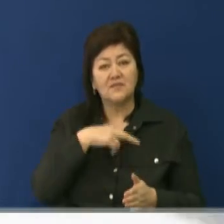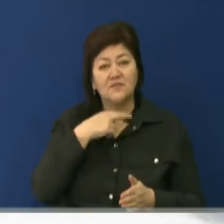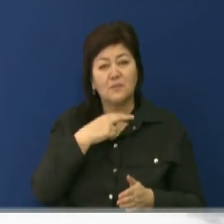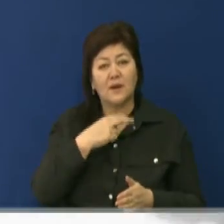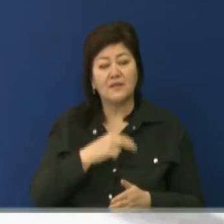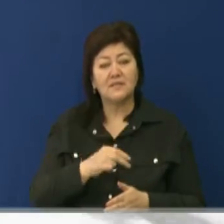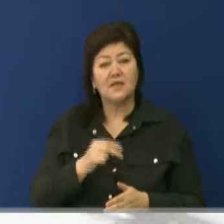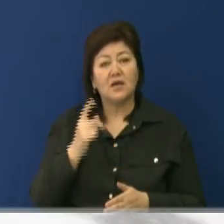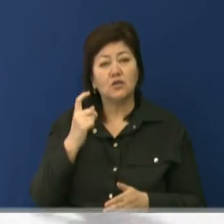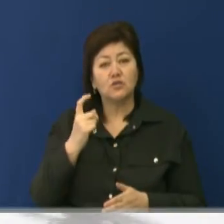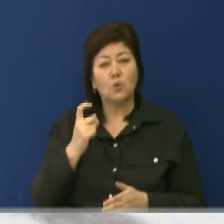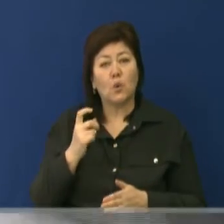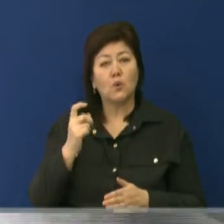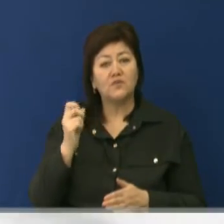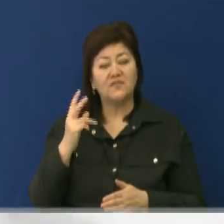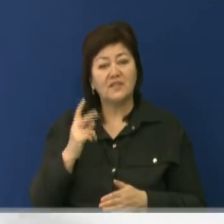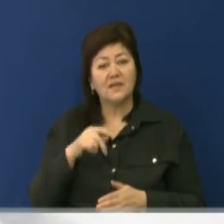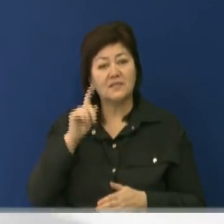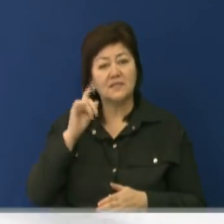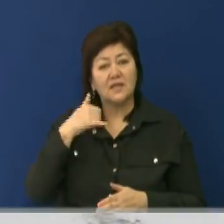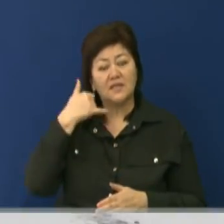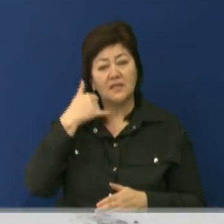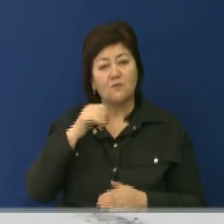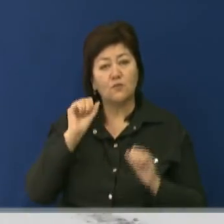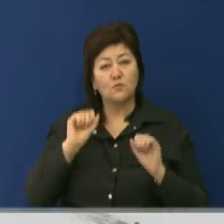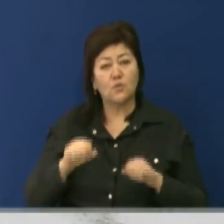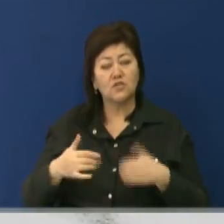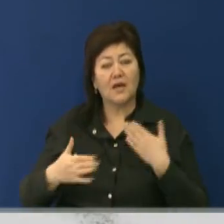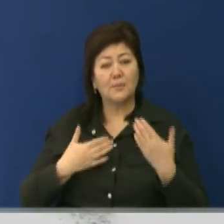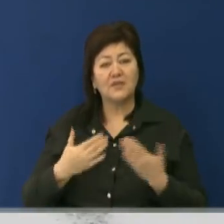кезінде 112 нөміріне хабарласу қажет. Бақытгүл